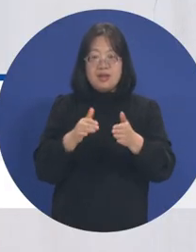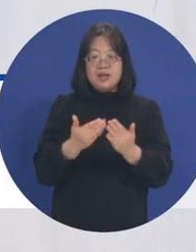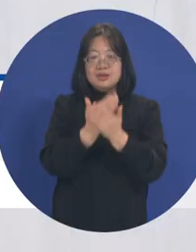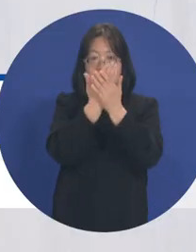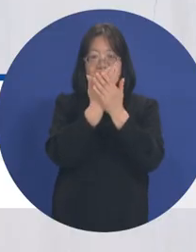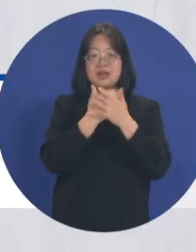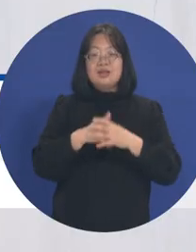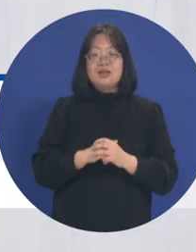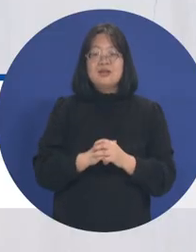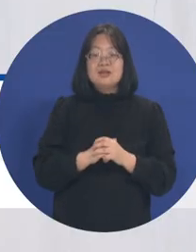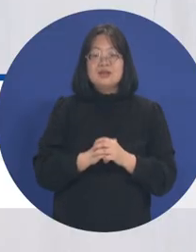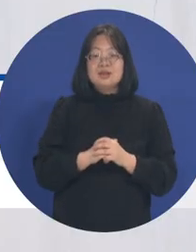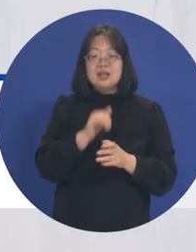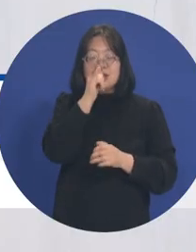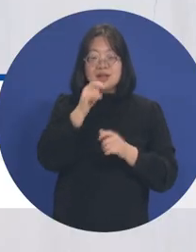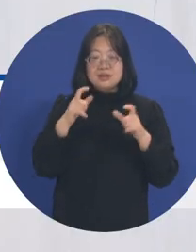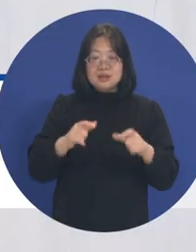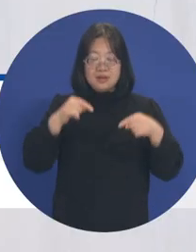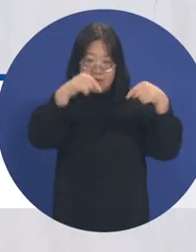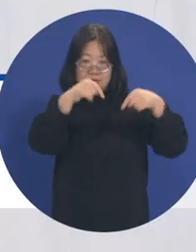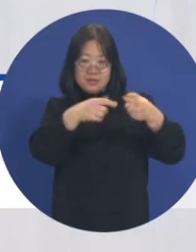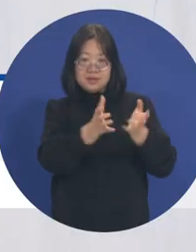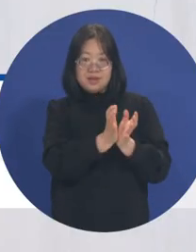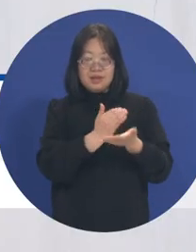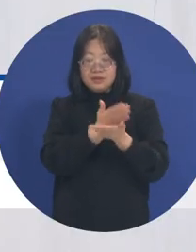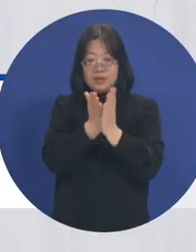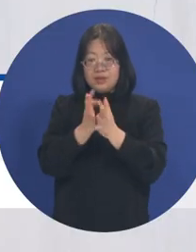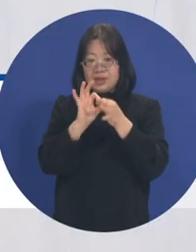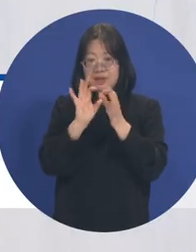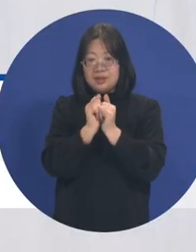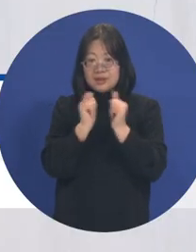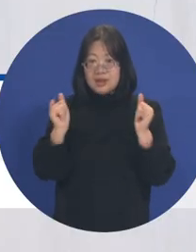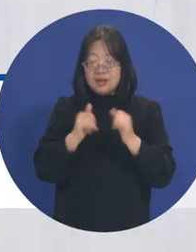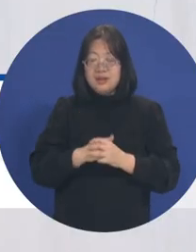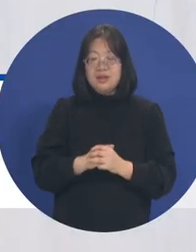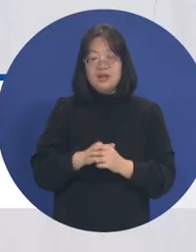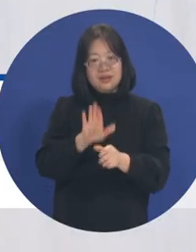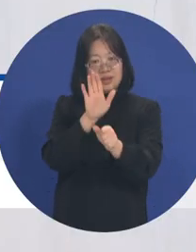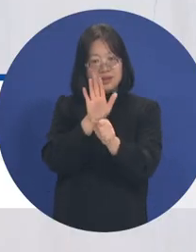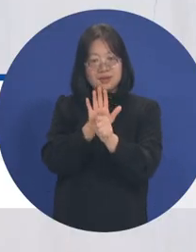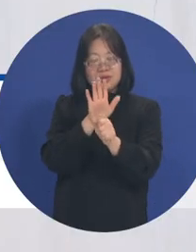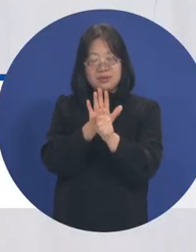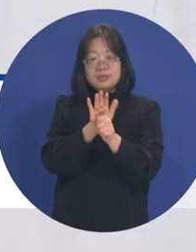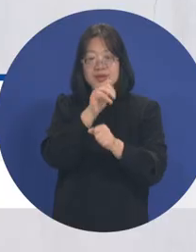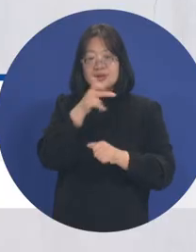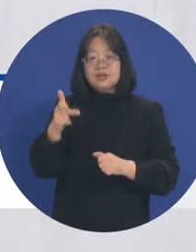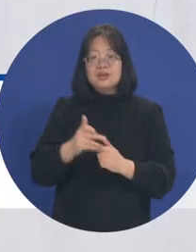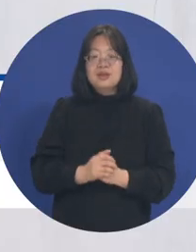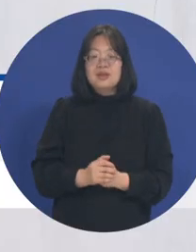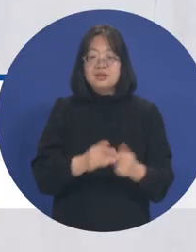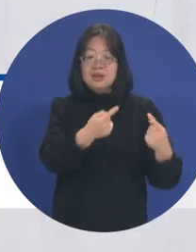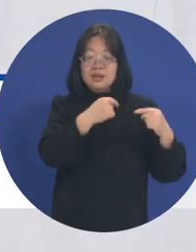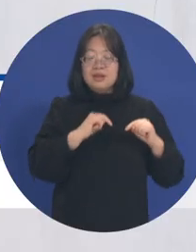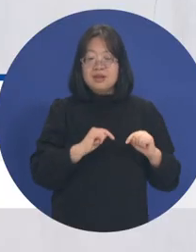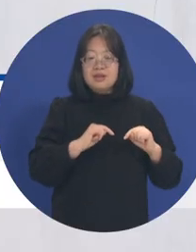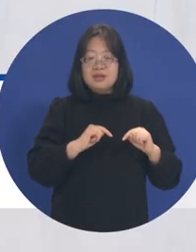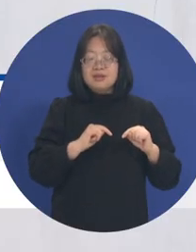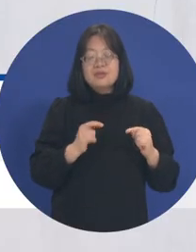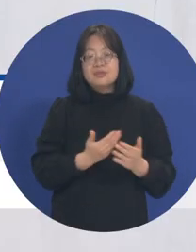중점을 두었는데요. 아무래도 우리 지역 협의체와 여러 관계자분들의 도움이 컸고 그리고 이제 참여가